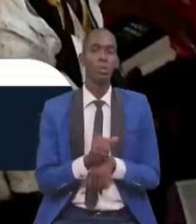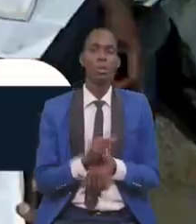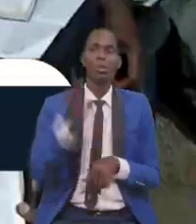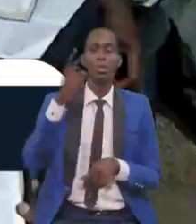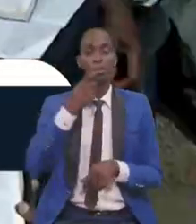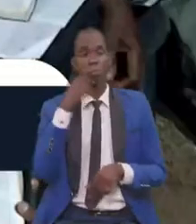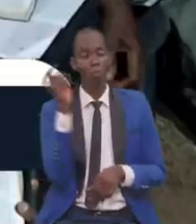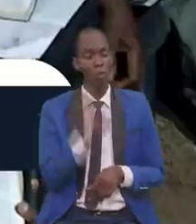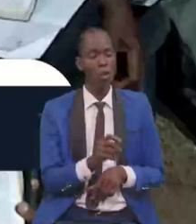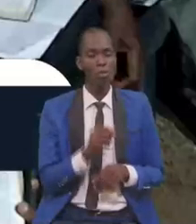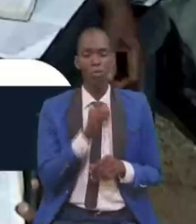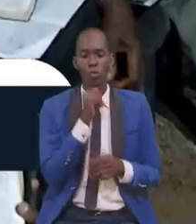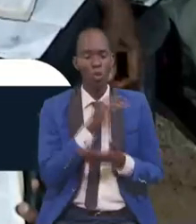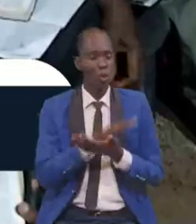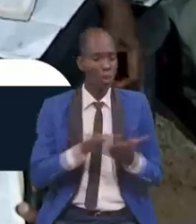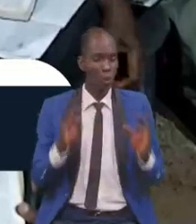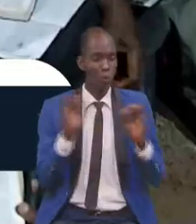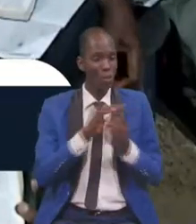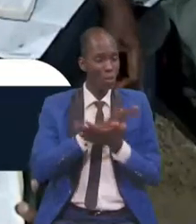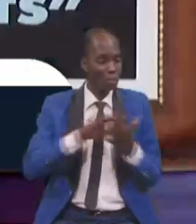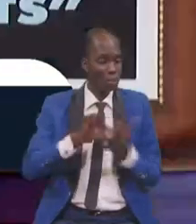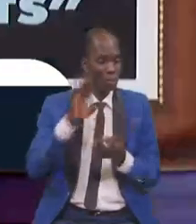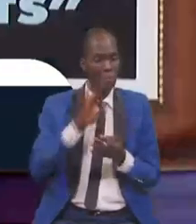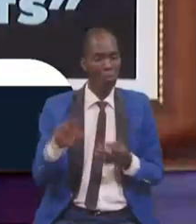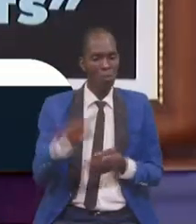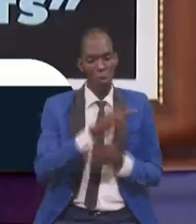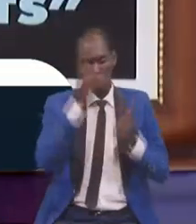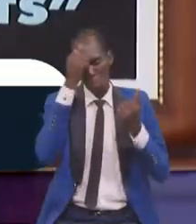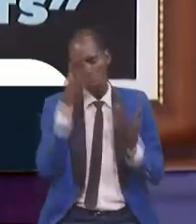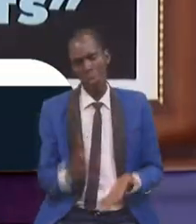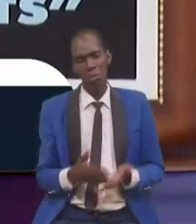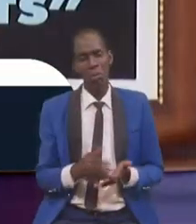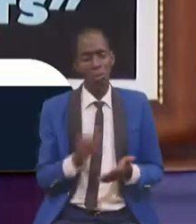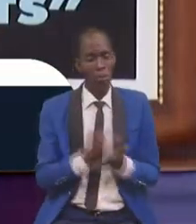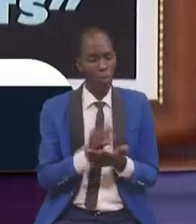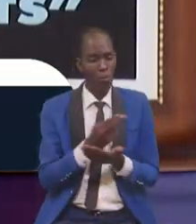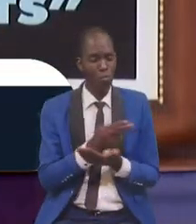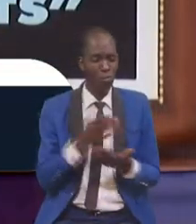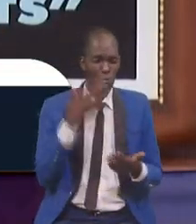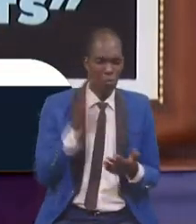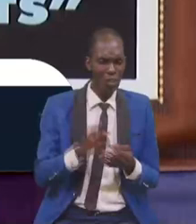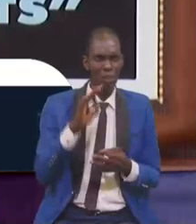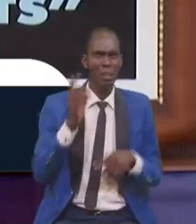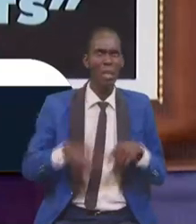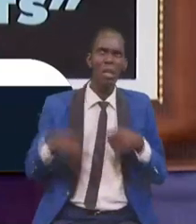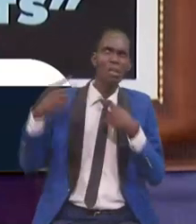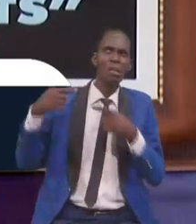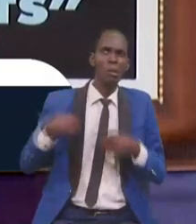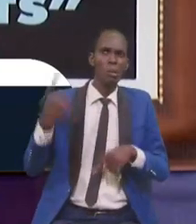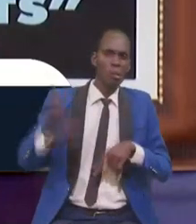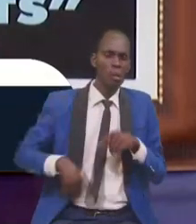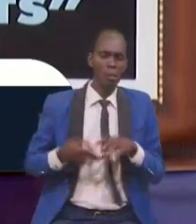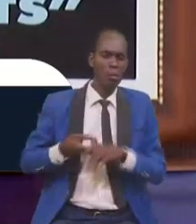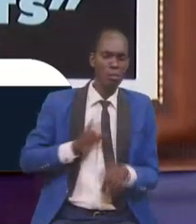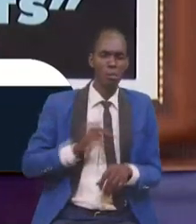Il ordonne aux esprits impurs et ils sortent. Ils ne pouvaient pas argumenter. Ils ne pouvaient pas dire,